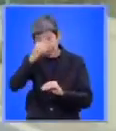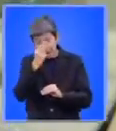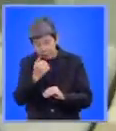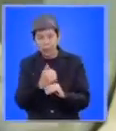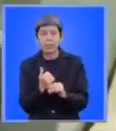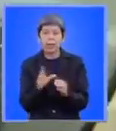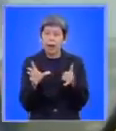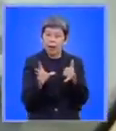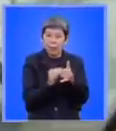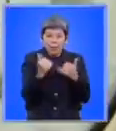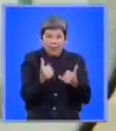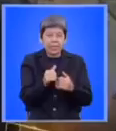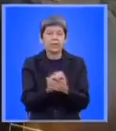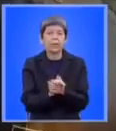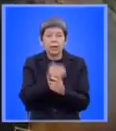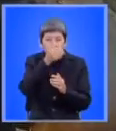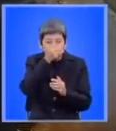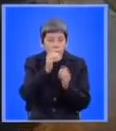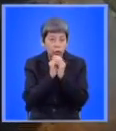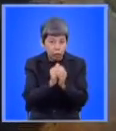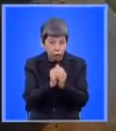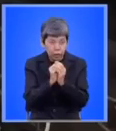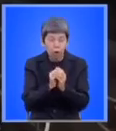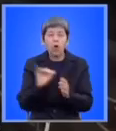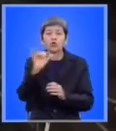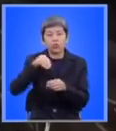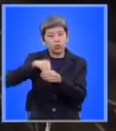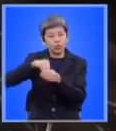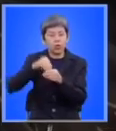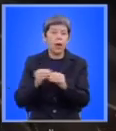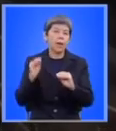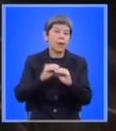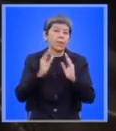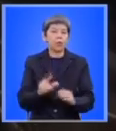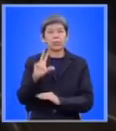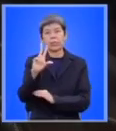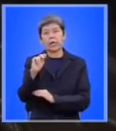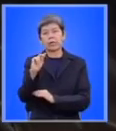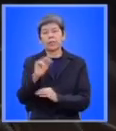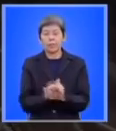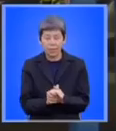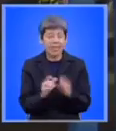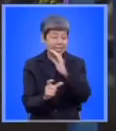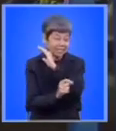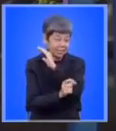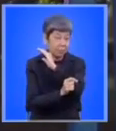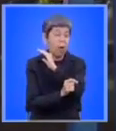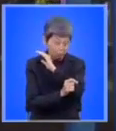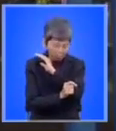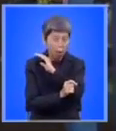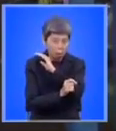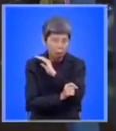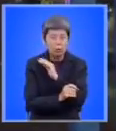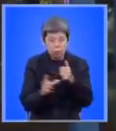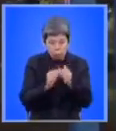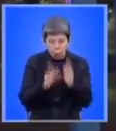ให้ยอดผู้ติดเชื้อไวรัสอู่ฮั่นในยุโรปเนี่ยเพิ่มขึ้นเป็น30คนแล้วส่วนสิงคโปร์ยืนยันพบผู้ติดเชื้อรายที่